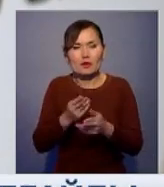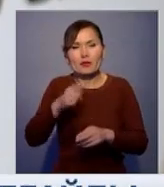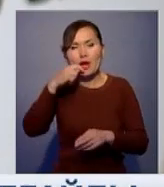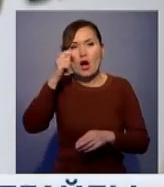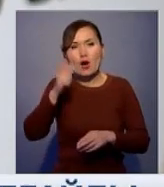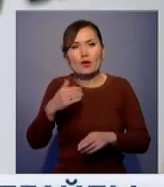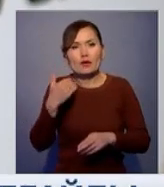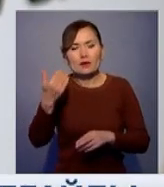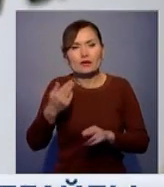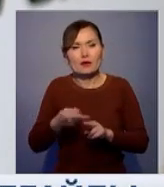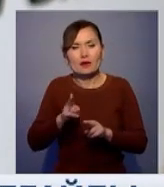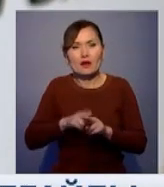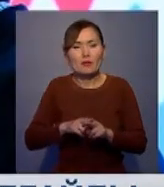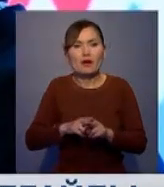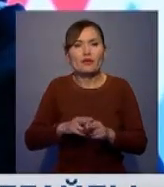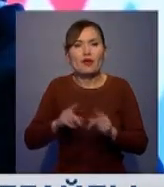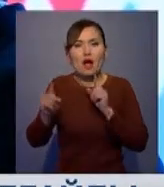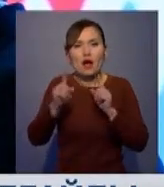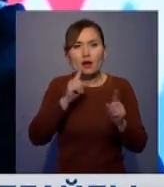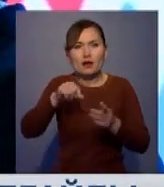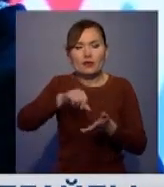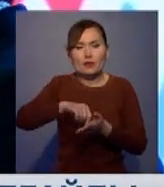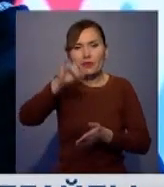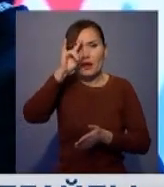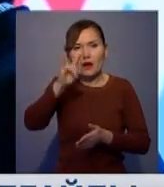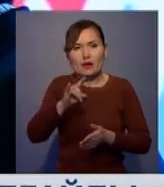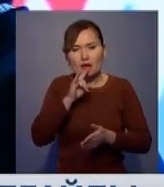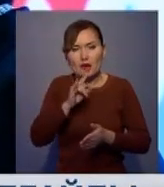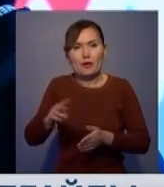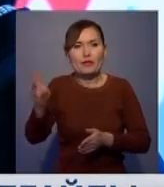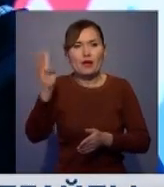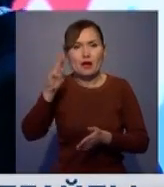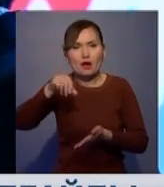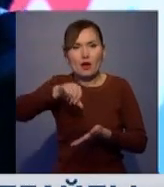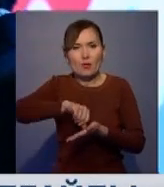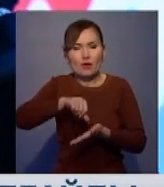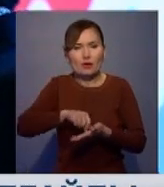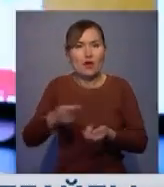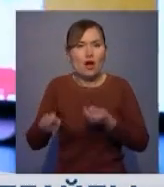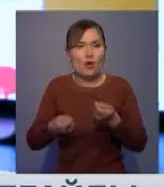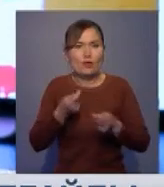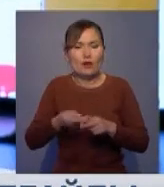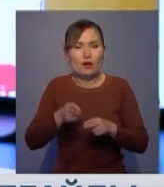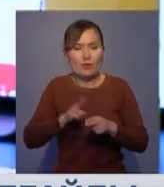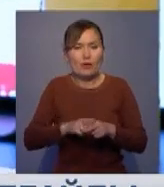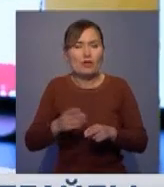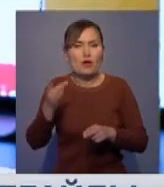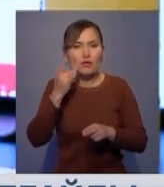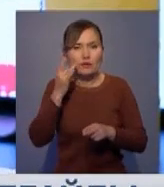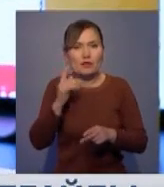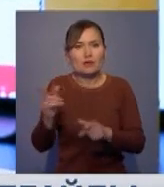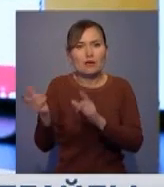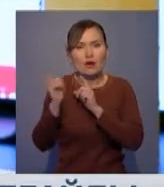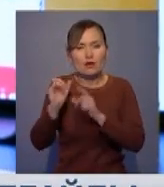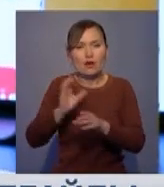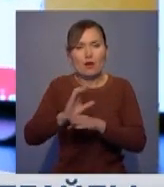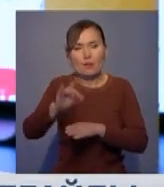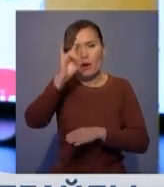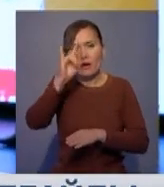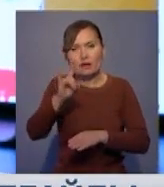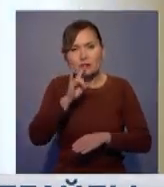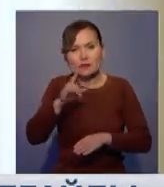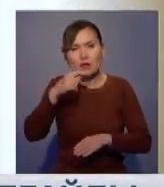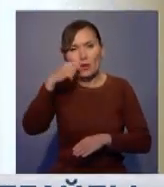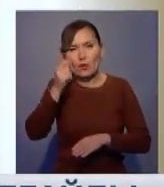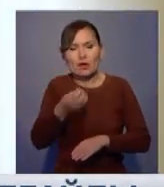Украина Петролиум Маркет халықаралық конференциясына қатысқан Қазақстан елшілігінің өкілі Арнұр Таңбай мұндай тасымал екі елге де тиімді екенін